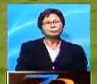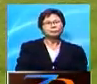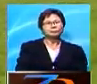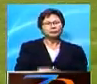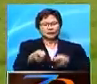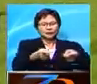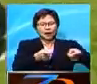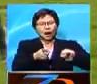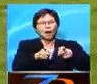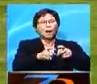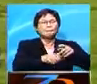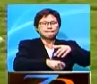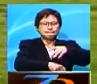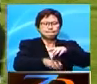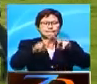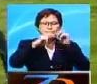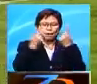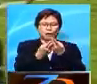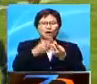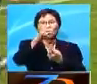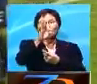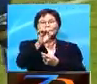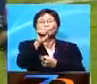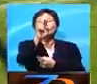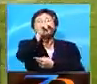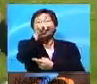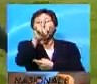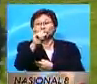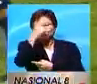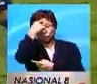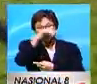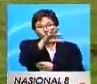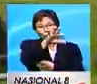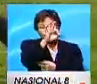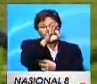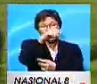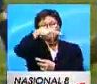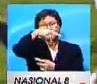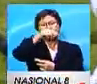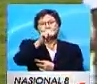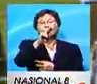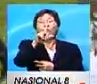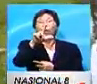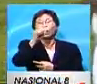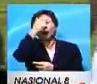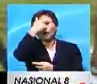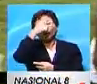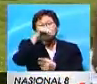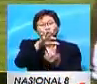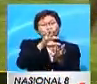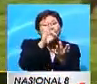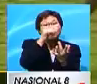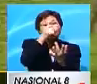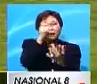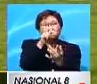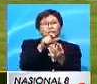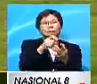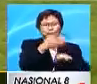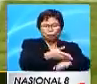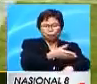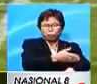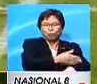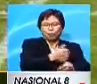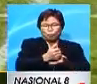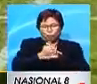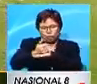pengendali pasukan thes Fauzi pilos menjelaskan keputusan untuk memilih di Paula dibuat berdasarkan prestasi yang ditunjukkan ketika membantu pasukan